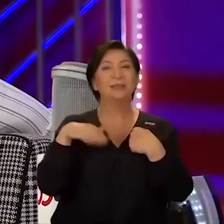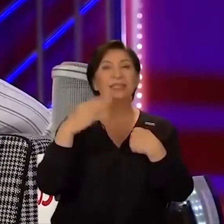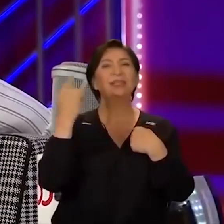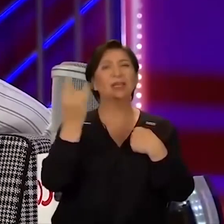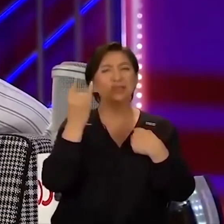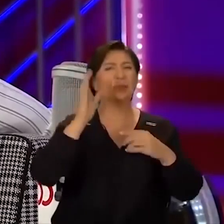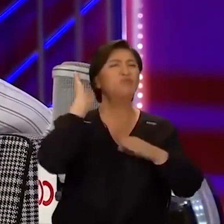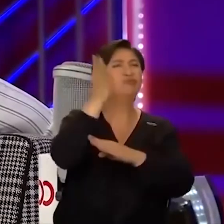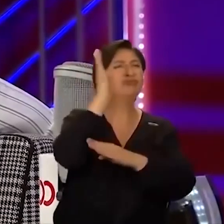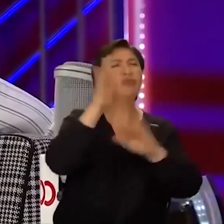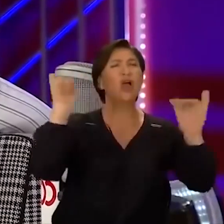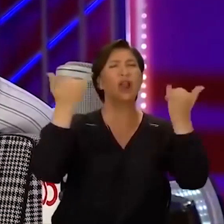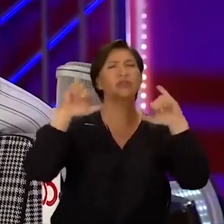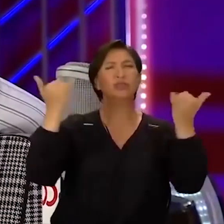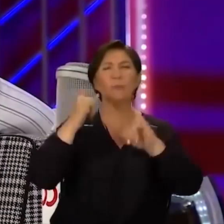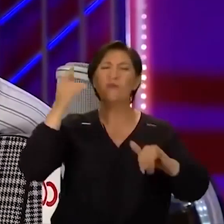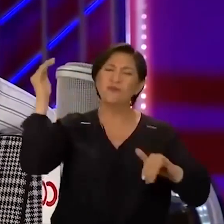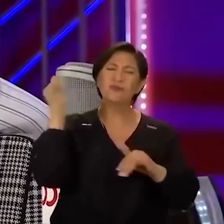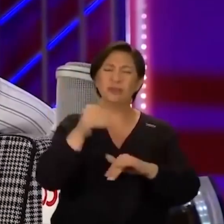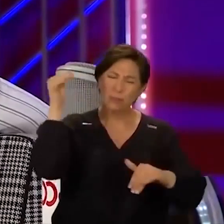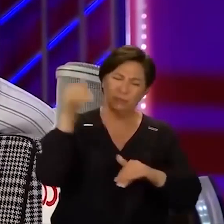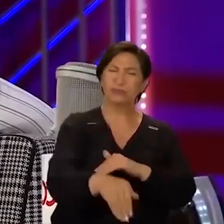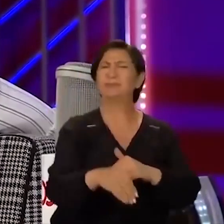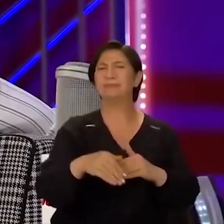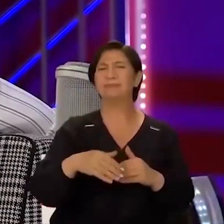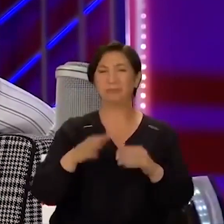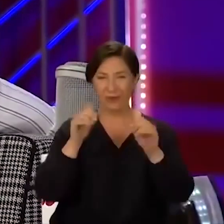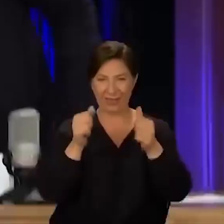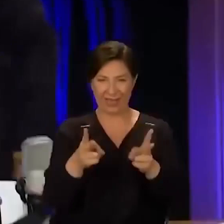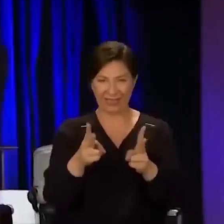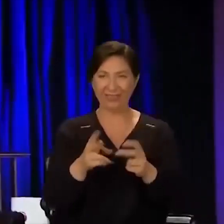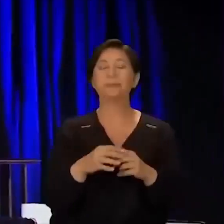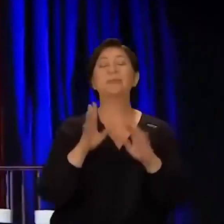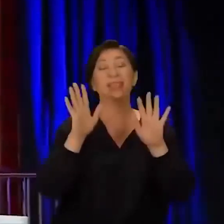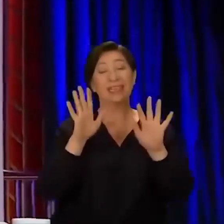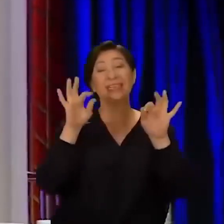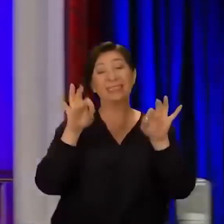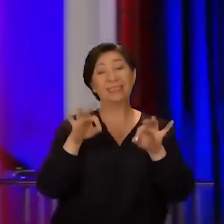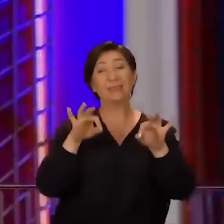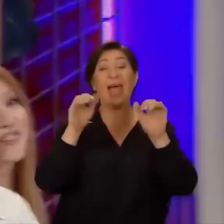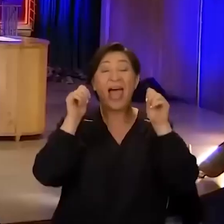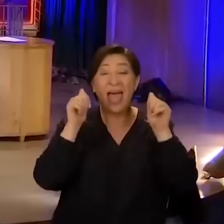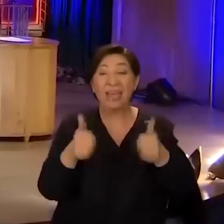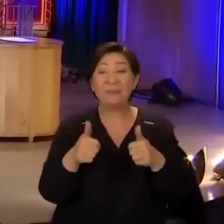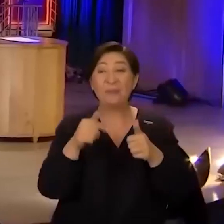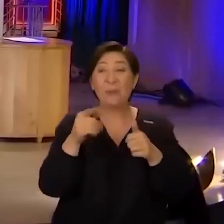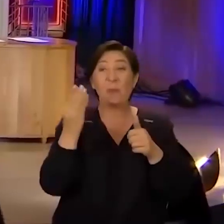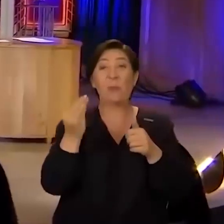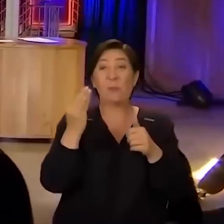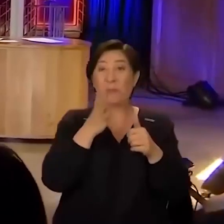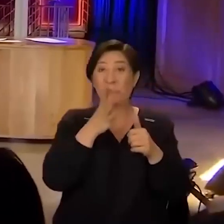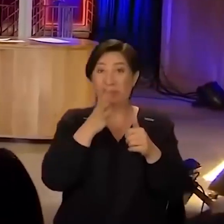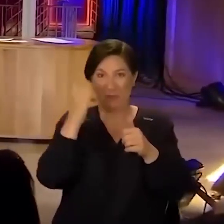at ben de sonra gezeceğim tozacağım eğleneceğim vuracağım dibine dibine Bak her zaman senin sonra